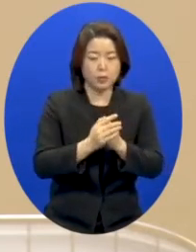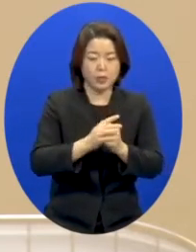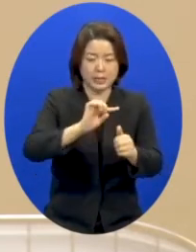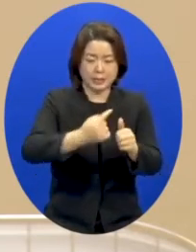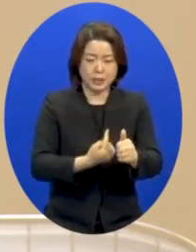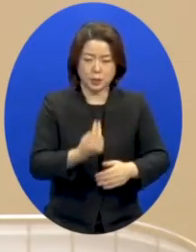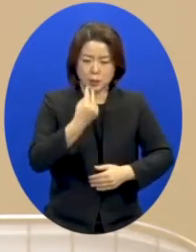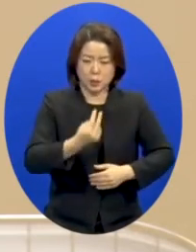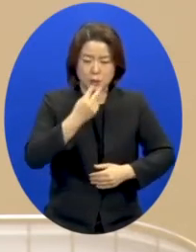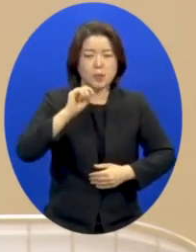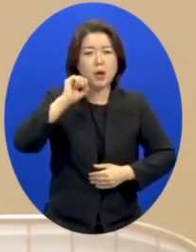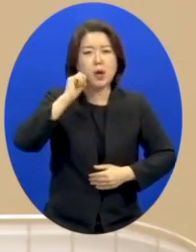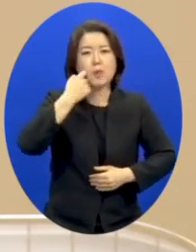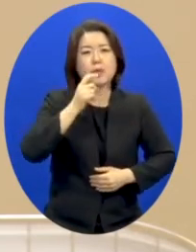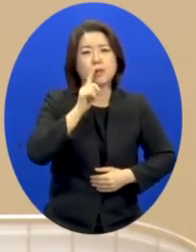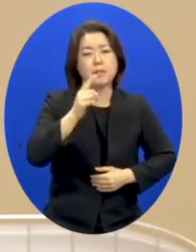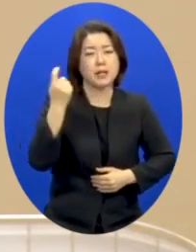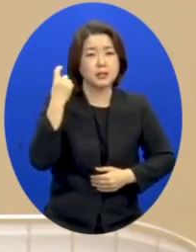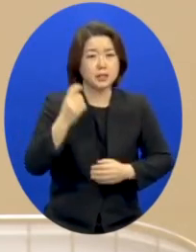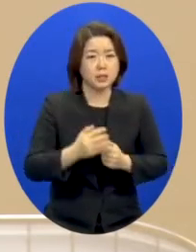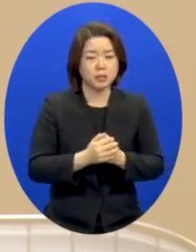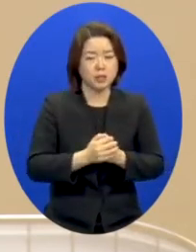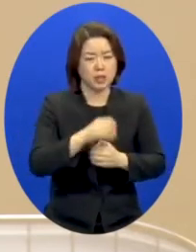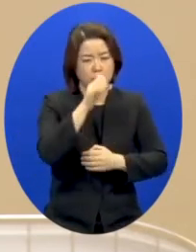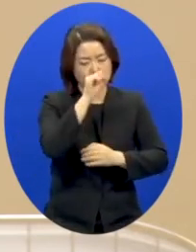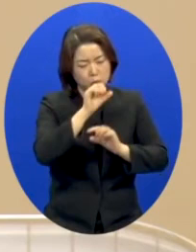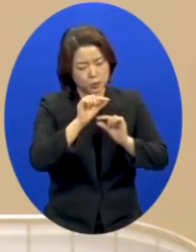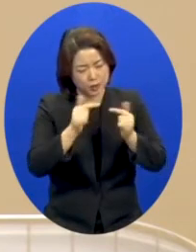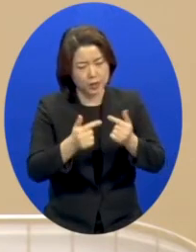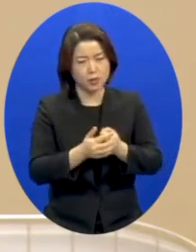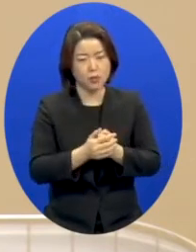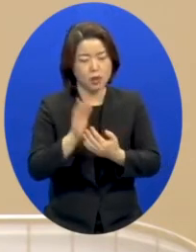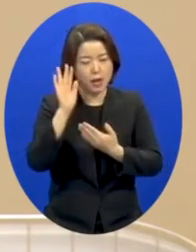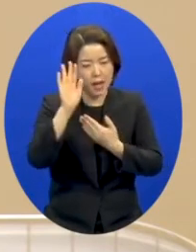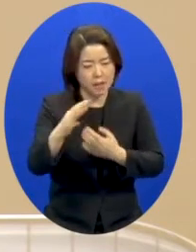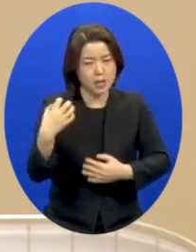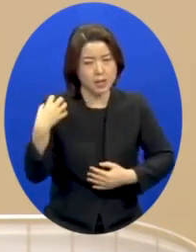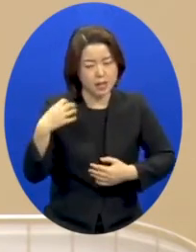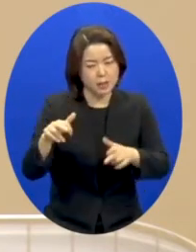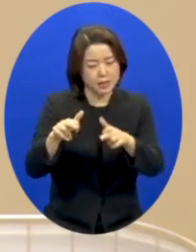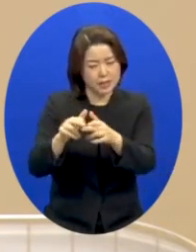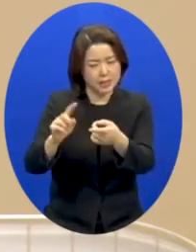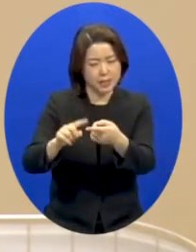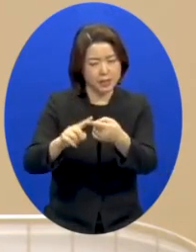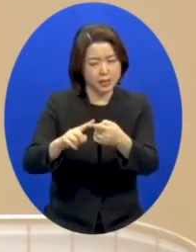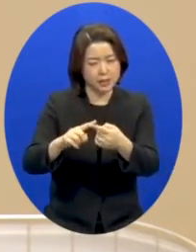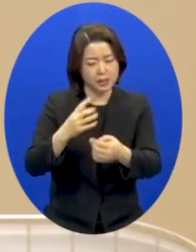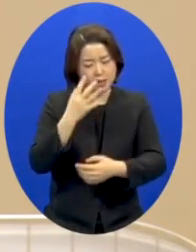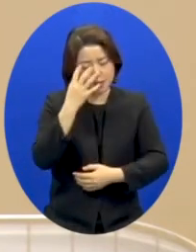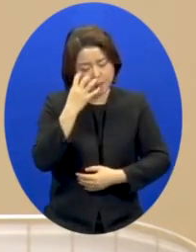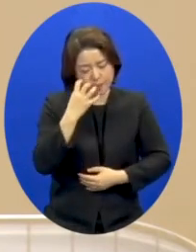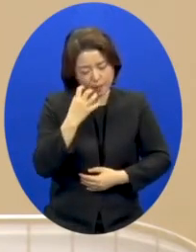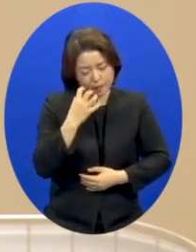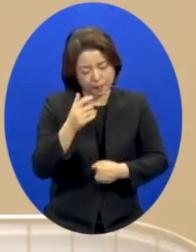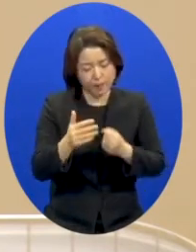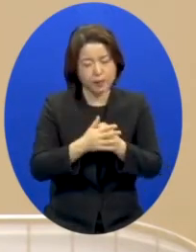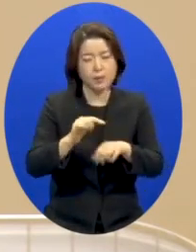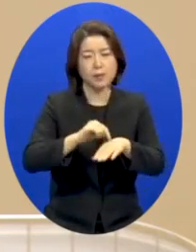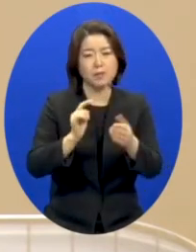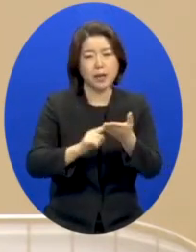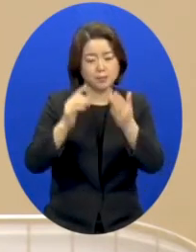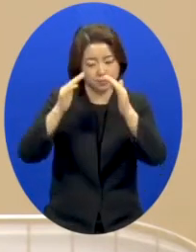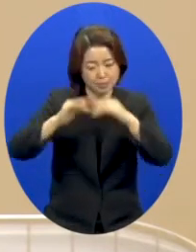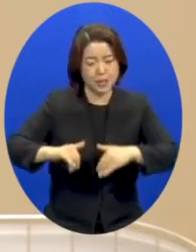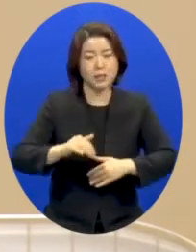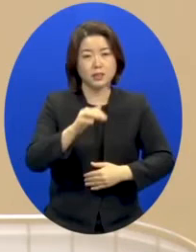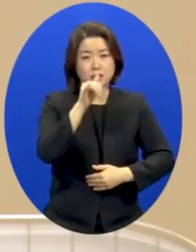들었습니다. 좋지 않은 예후와 앞으로 감당해야 할 장애에 대한 참담함에 마음이 무너졌습니다.